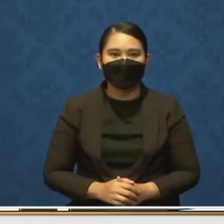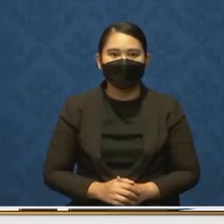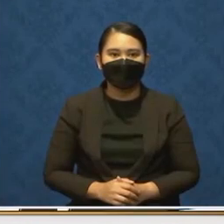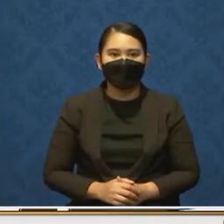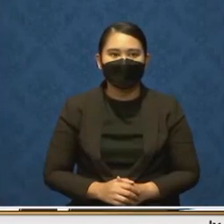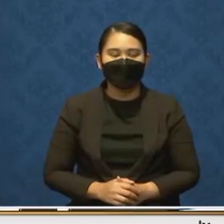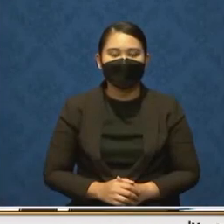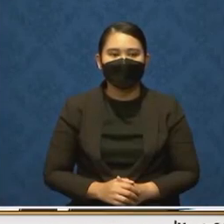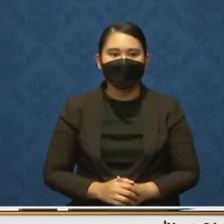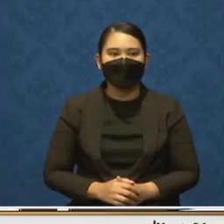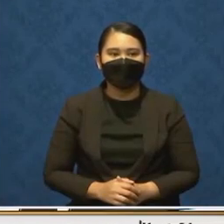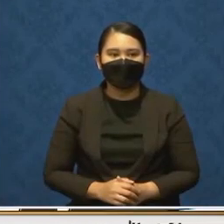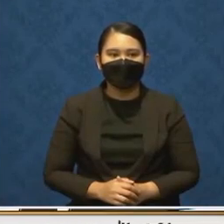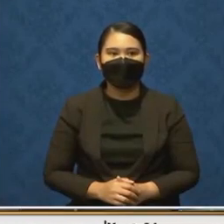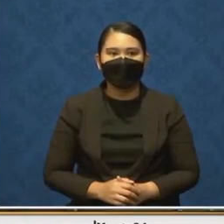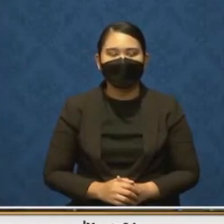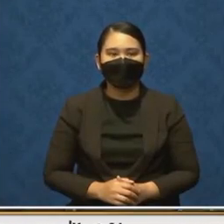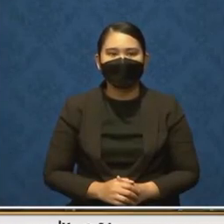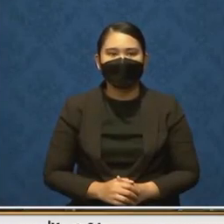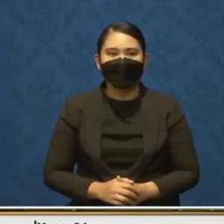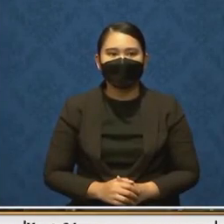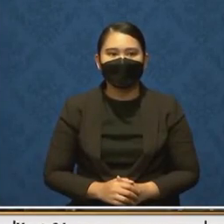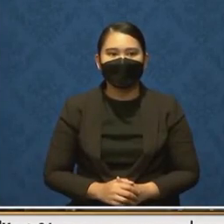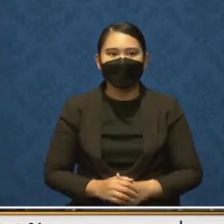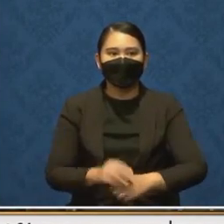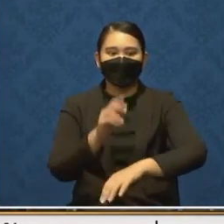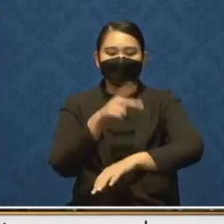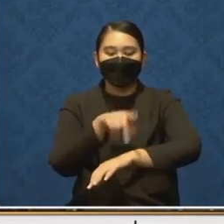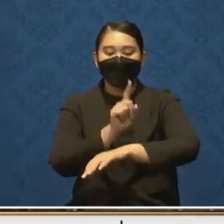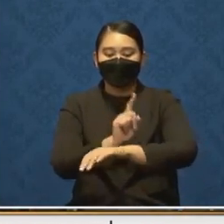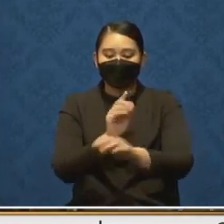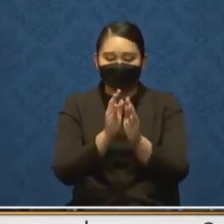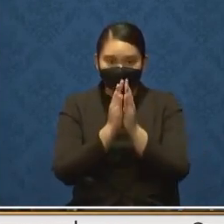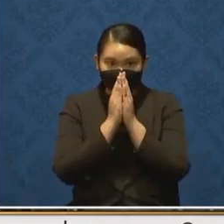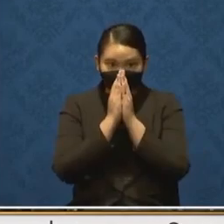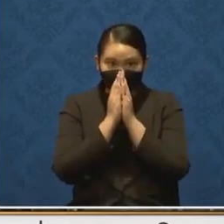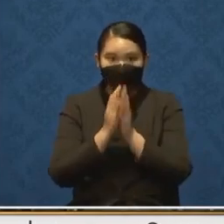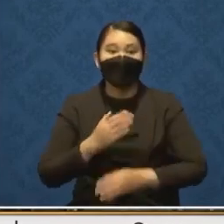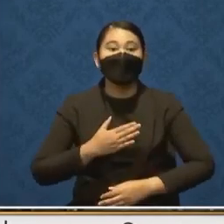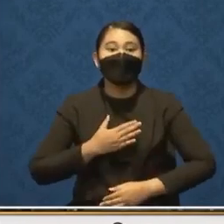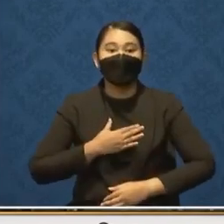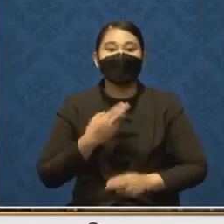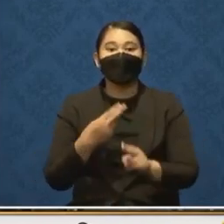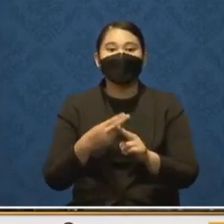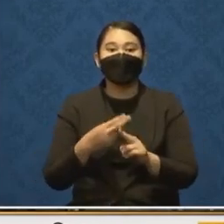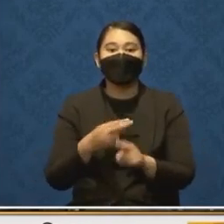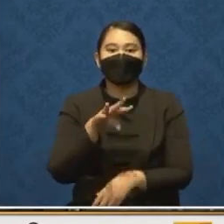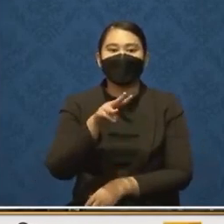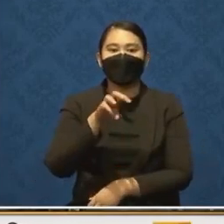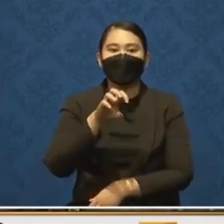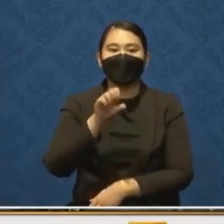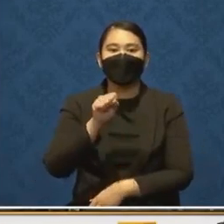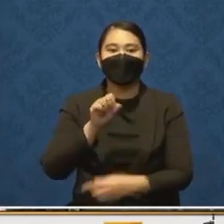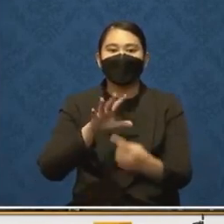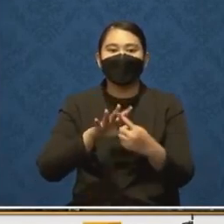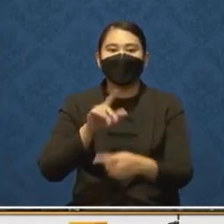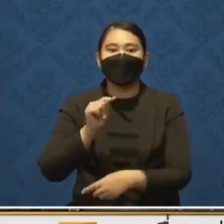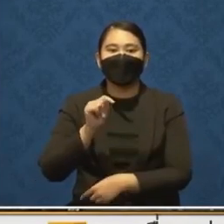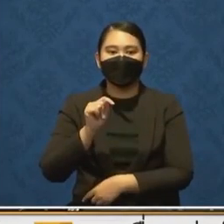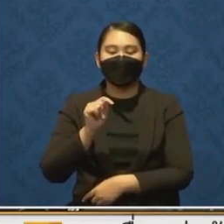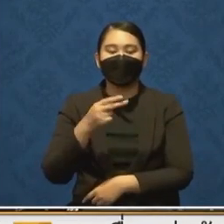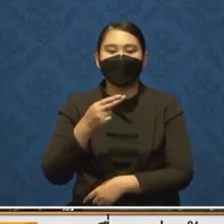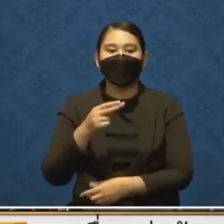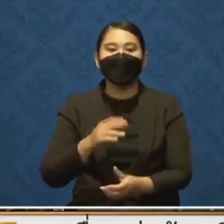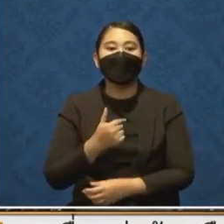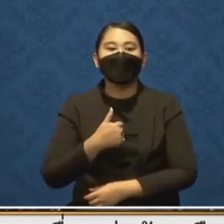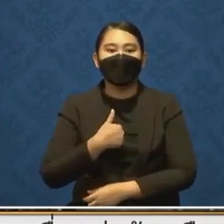กับเรียนท่านประทานสภาที่ขอรบกับผมนายวิสุดชัยนารุนสมาชิส